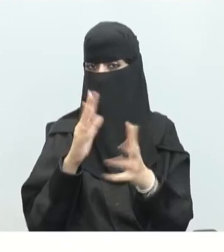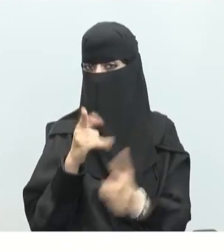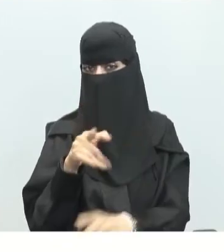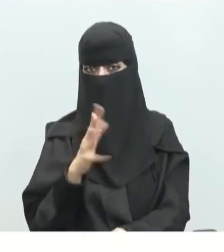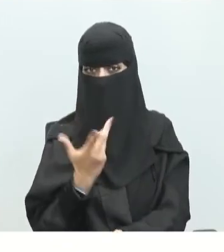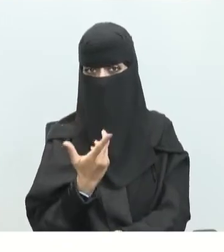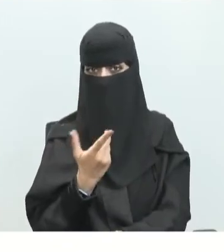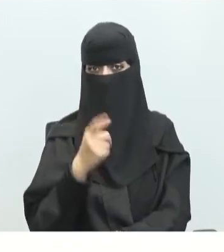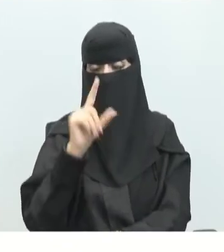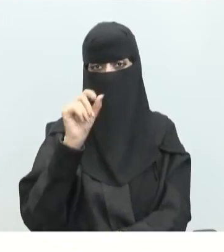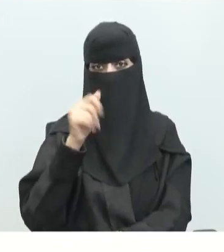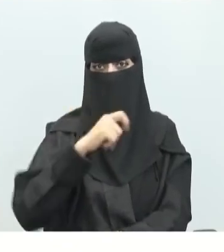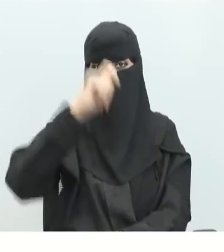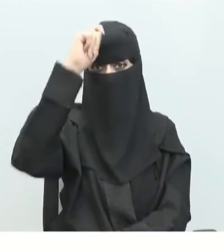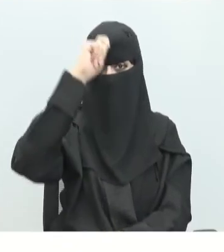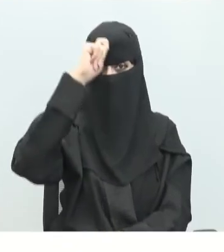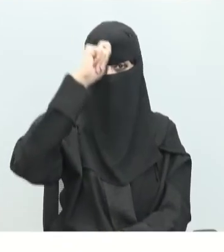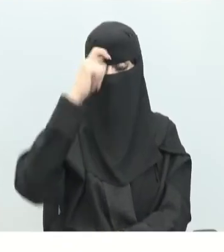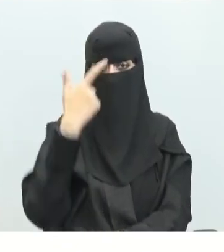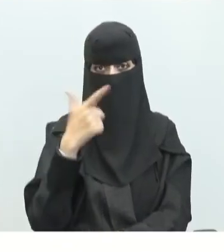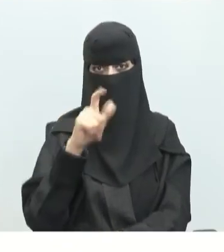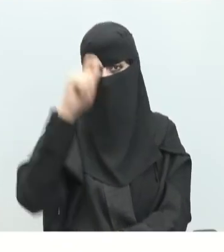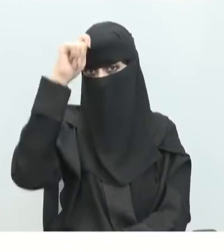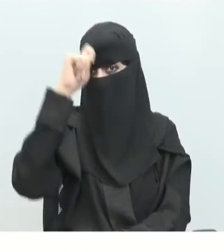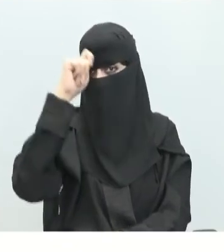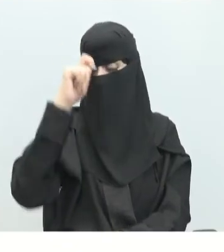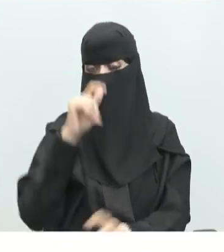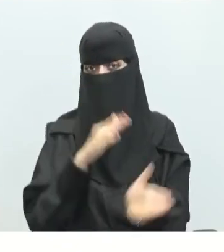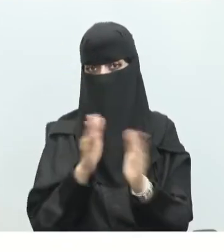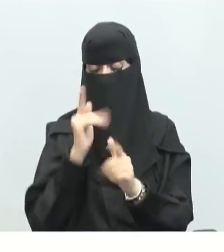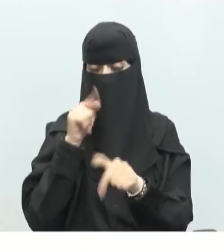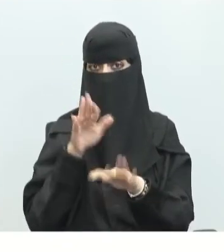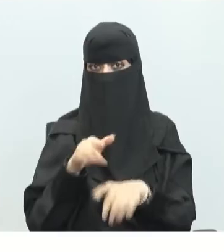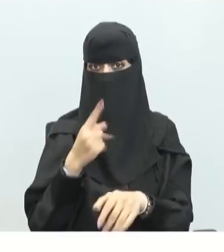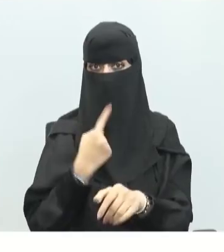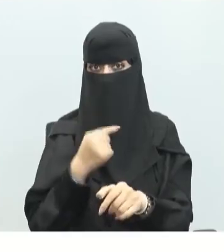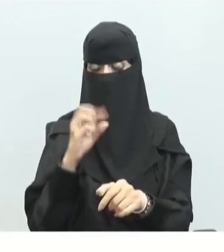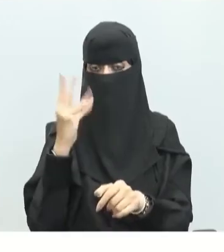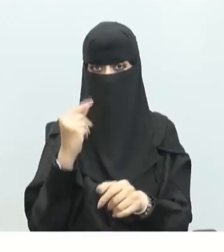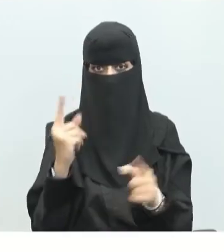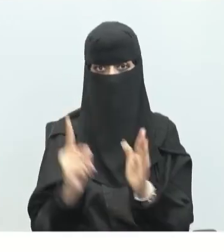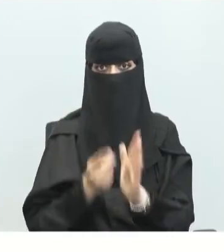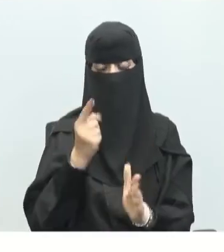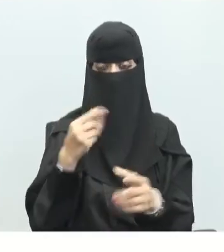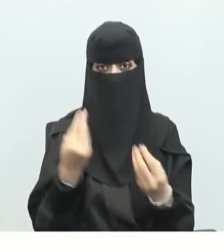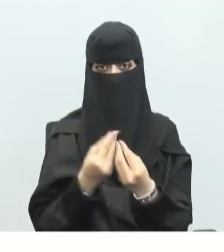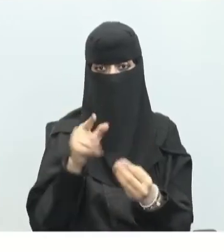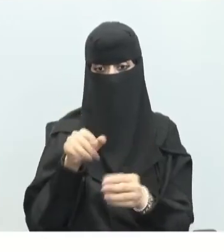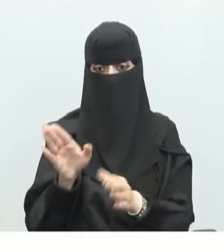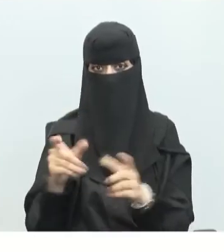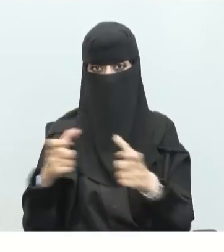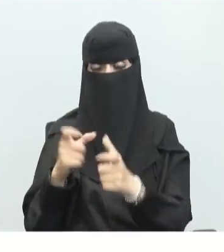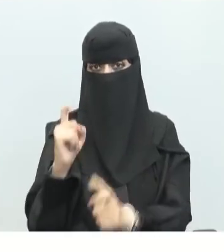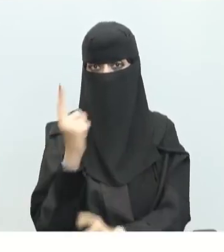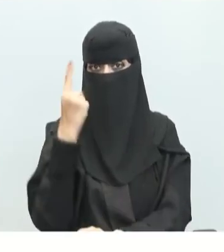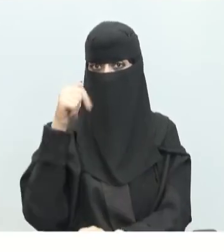ماذا احسنتم مجموعه من القبعات لدي مجموعه من القبعات نريد ان نعدها مع بعض يلا المجموعه